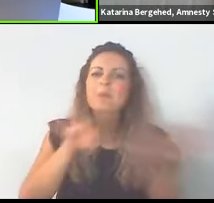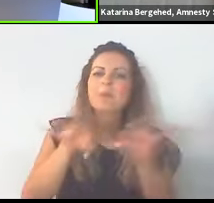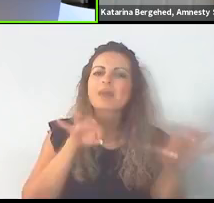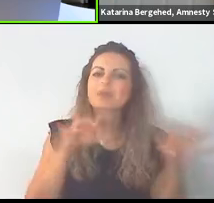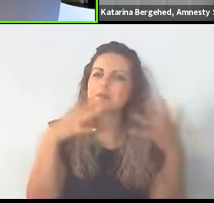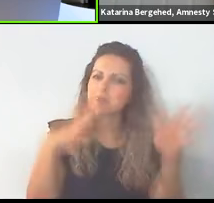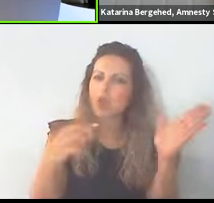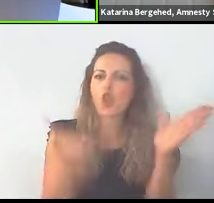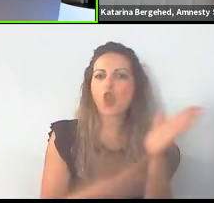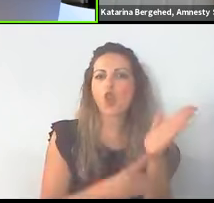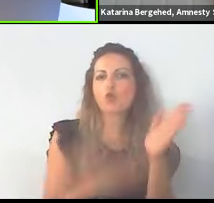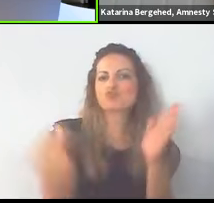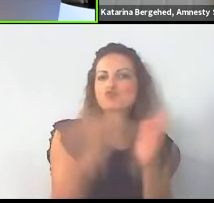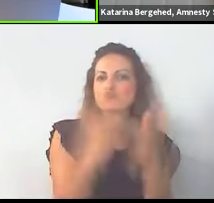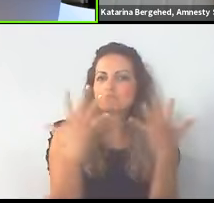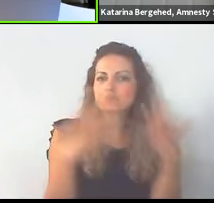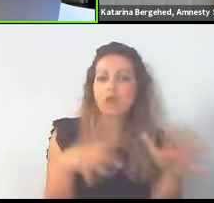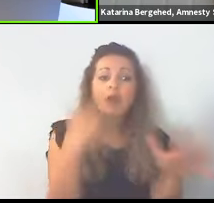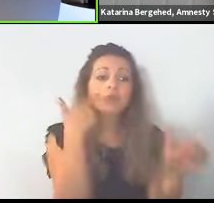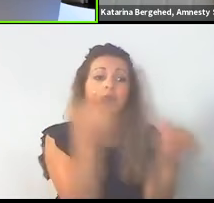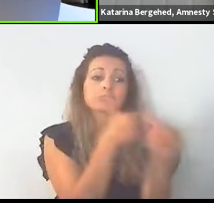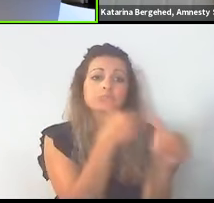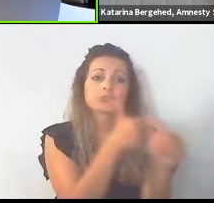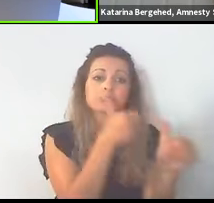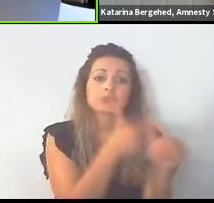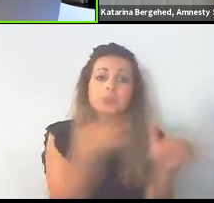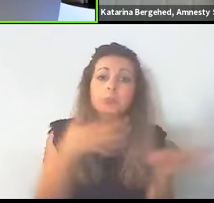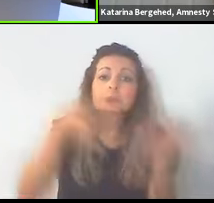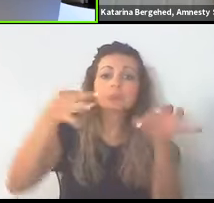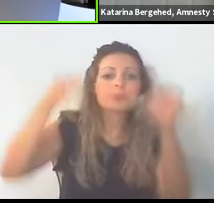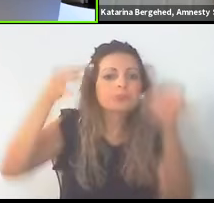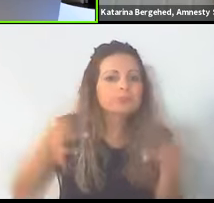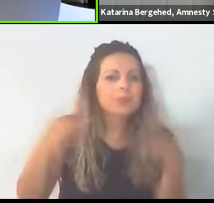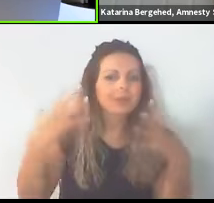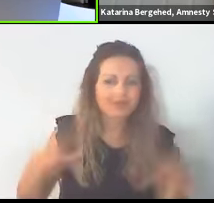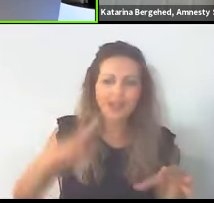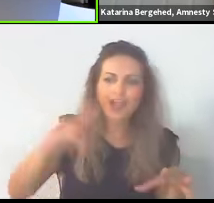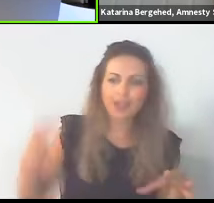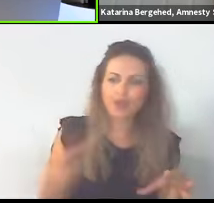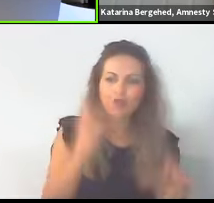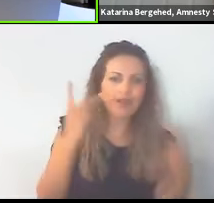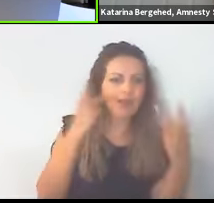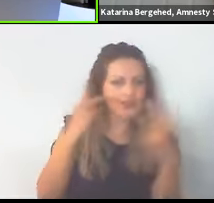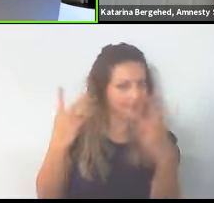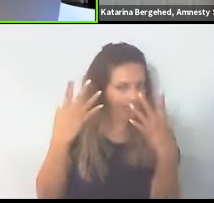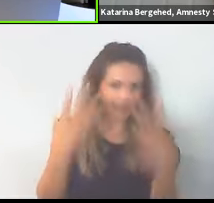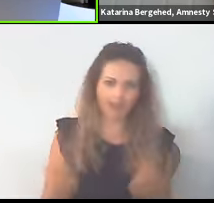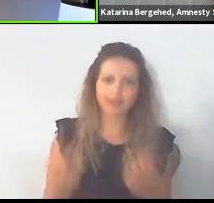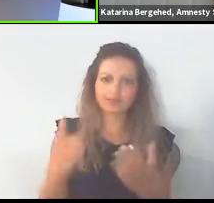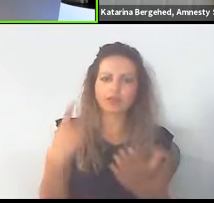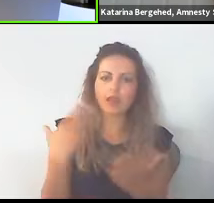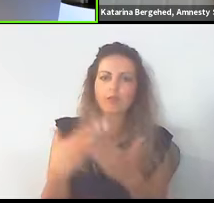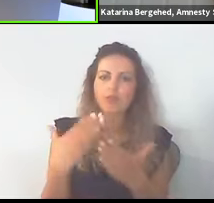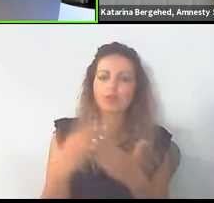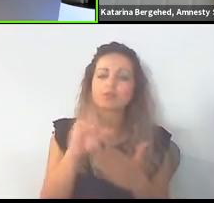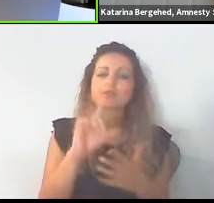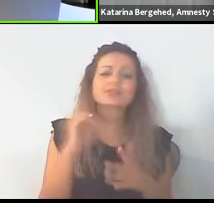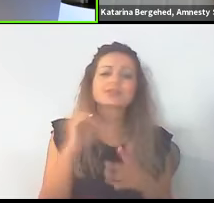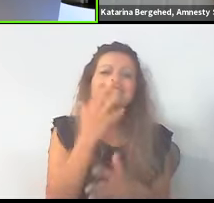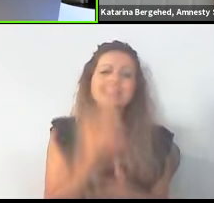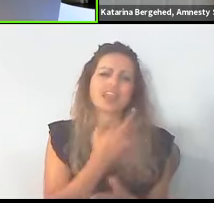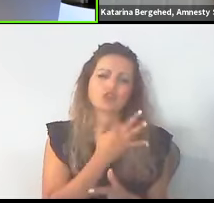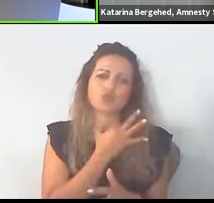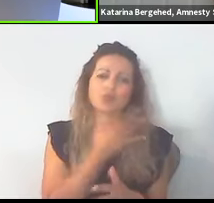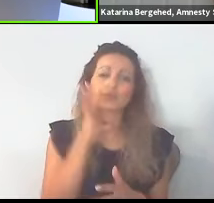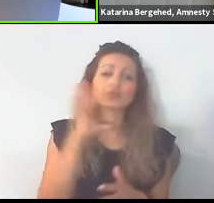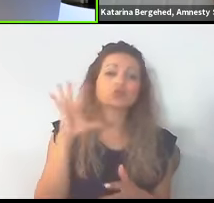ότι είναι πραγματικά ουσιαστικά και αποτελεσματικά. Γιατί αυτό το οποίο χρειαζόμαστε για να μπορέσει να αποδοθεί πραγματικά δικαιοσύνη στις επιζήσασες